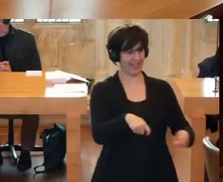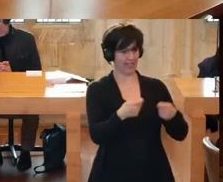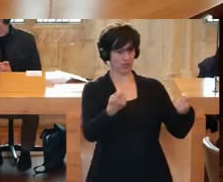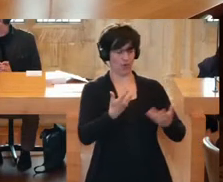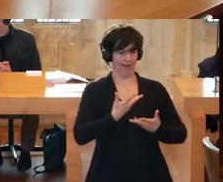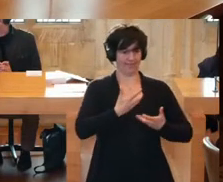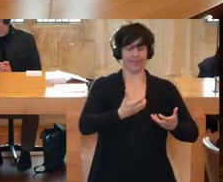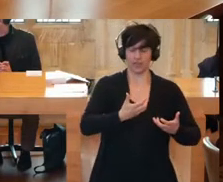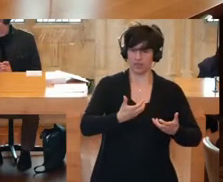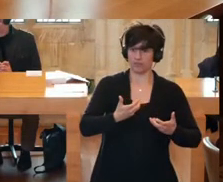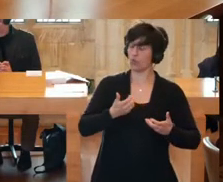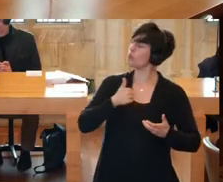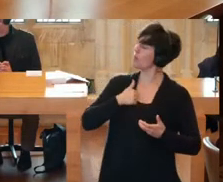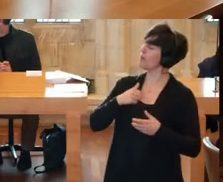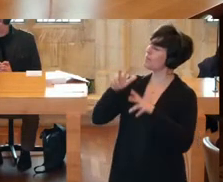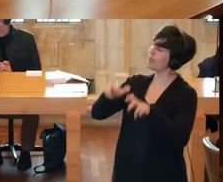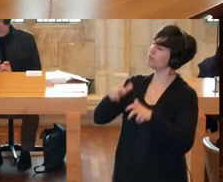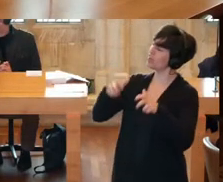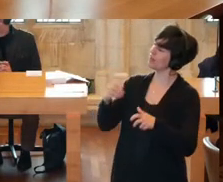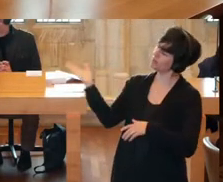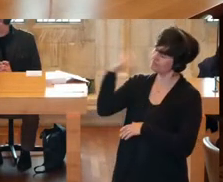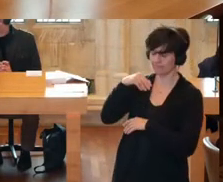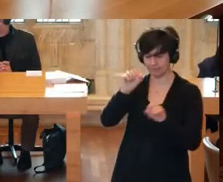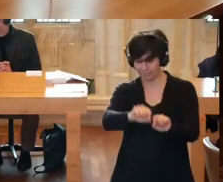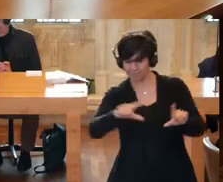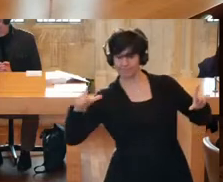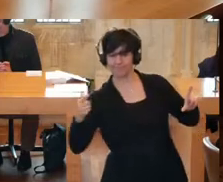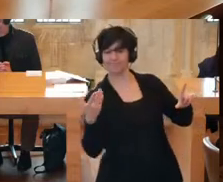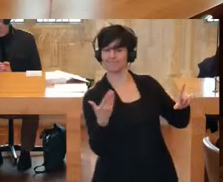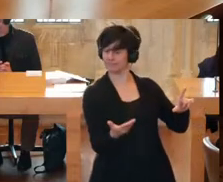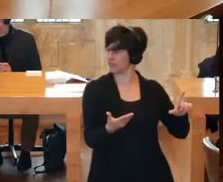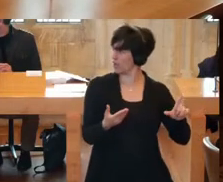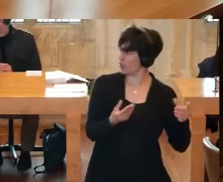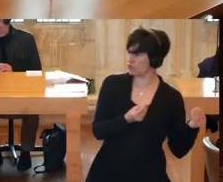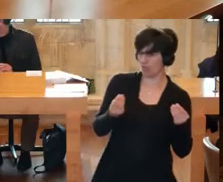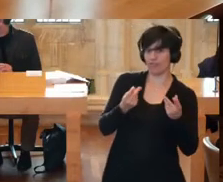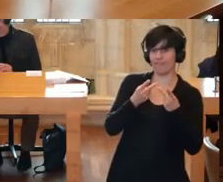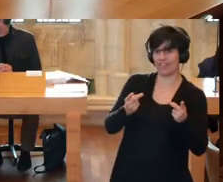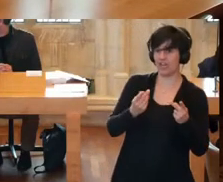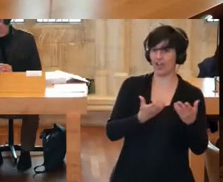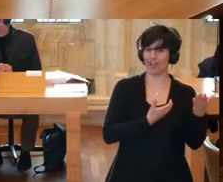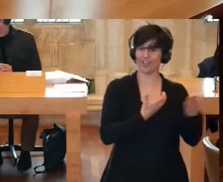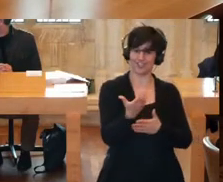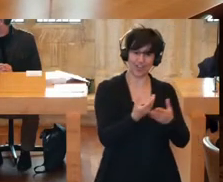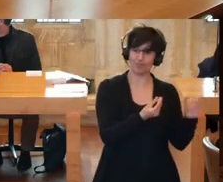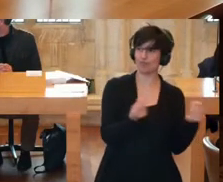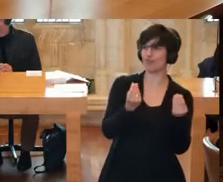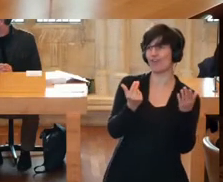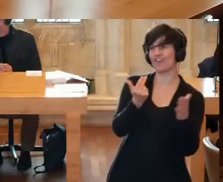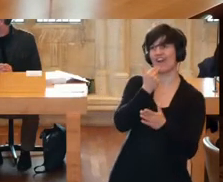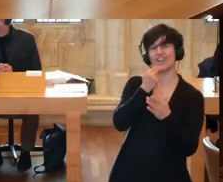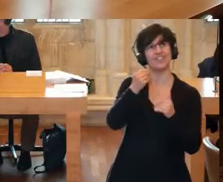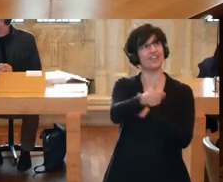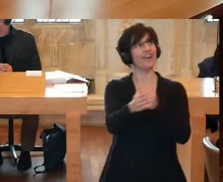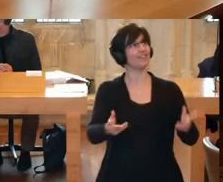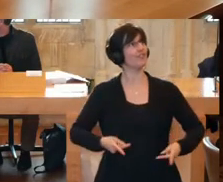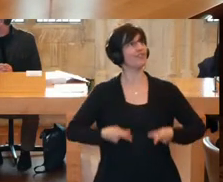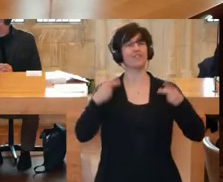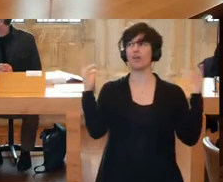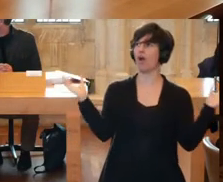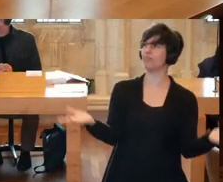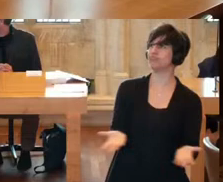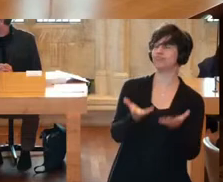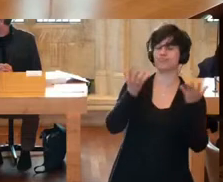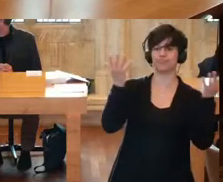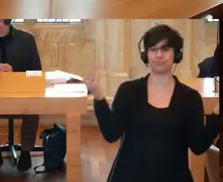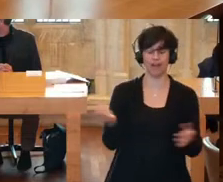jardin. Les parcs et jardins font la richesse de notre ville. Ils contribuent à la bonne qualité de notre cadre de vie. Les